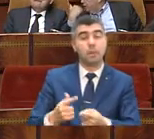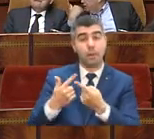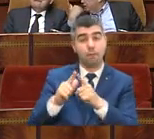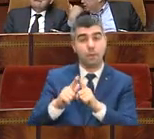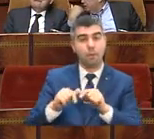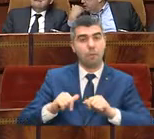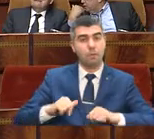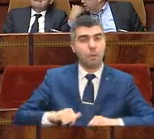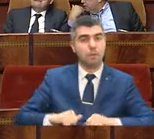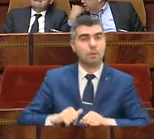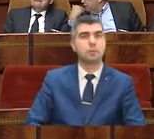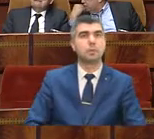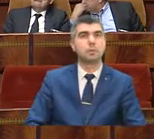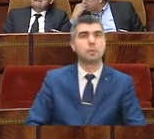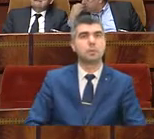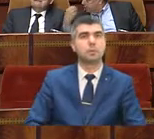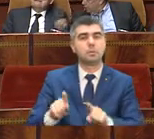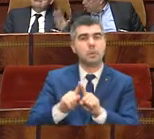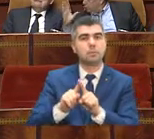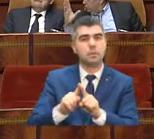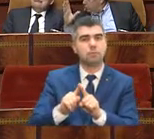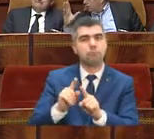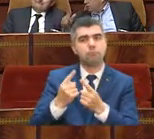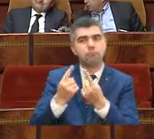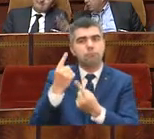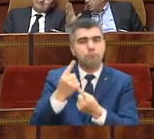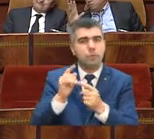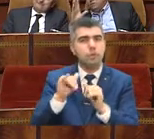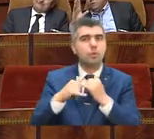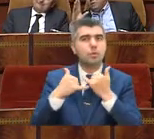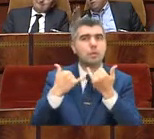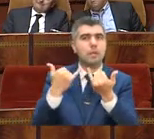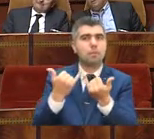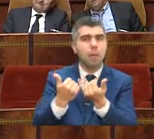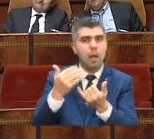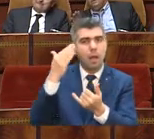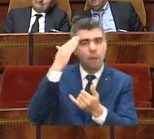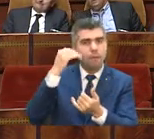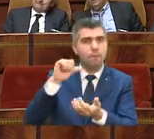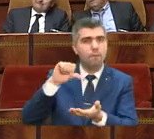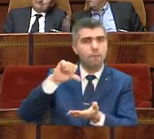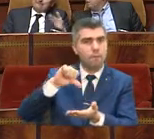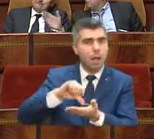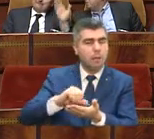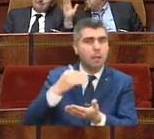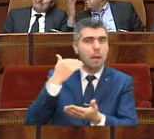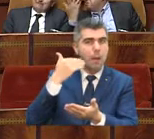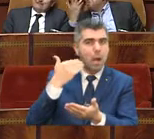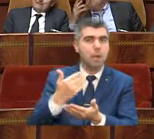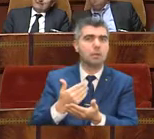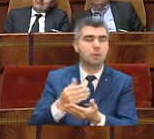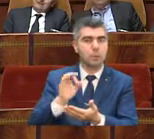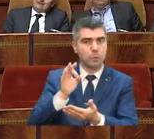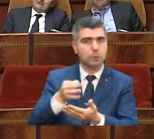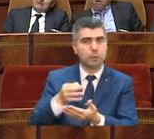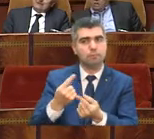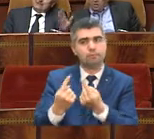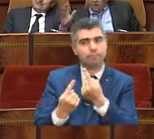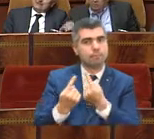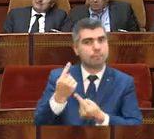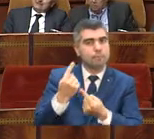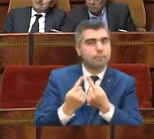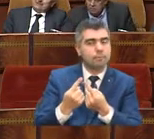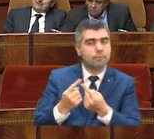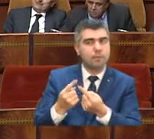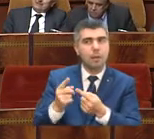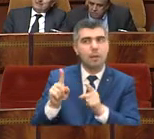الوزير، ربما درتوا بعض الاجتماعات في فاس مكناس، وربما عطيتوا بعض التوعدات، وربما بعض المستثمرين